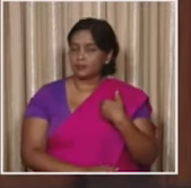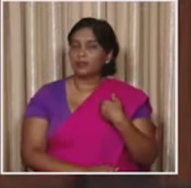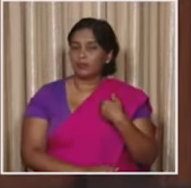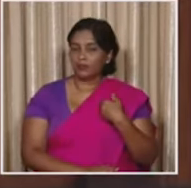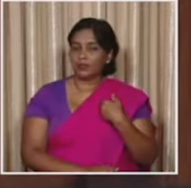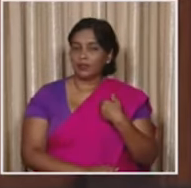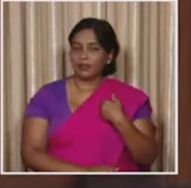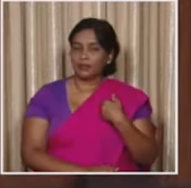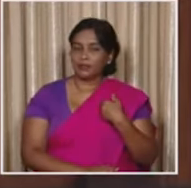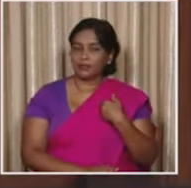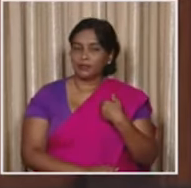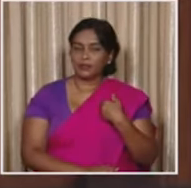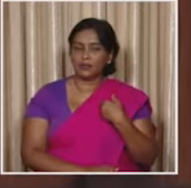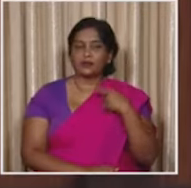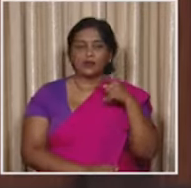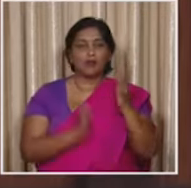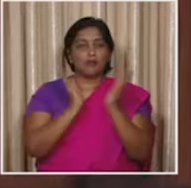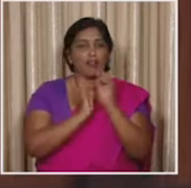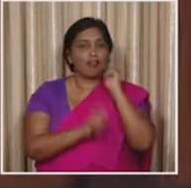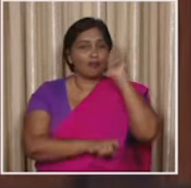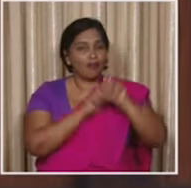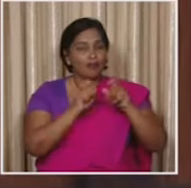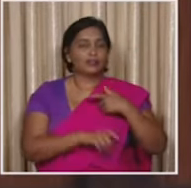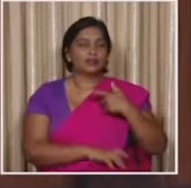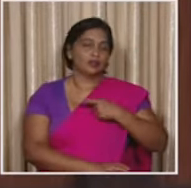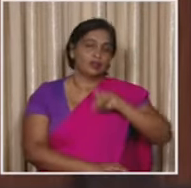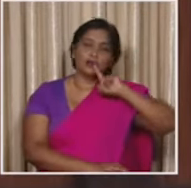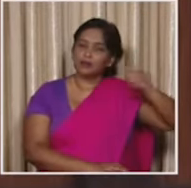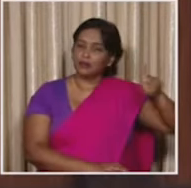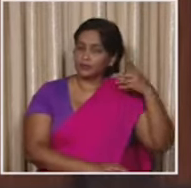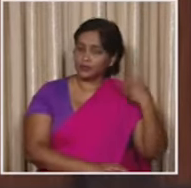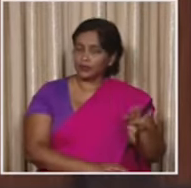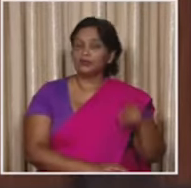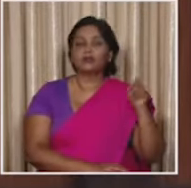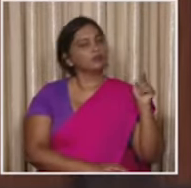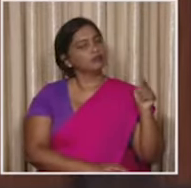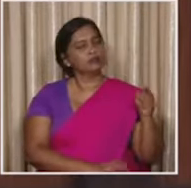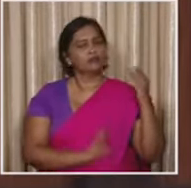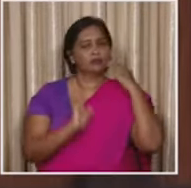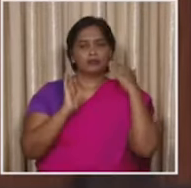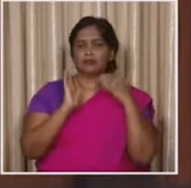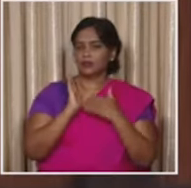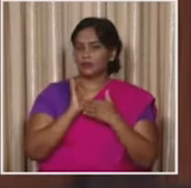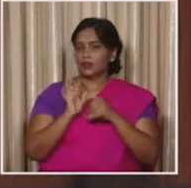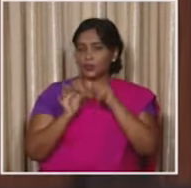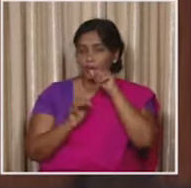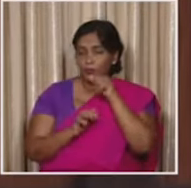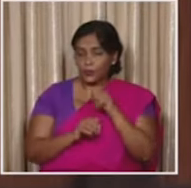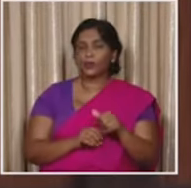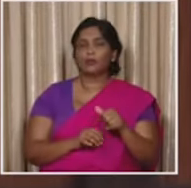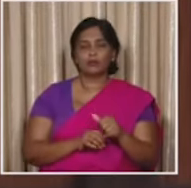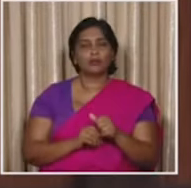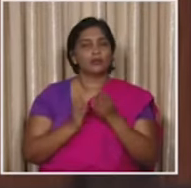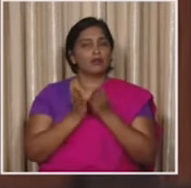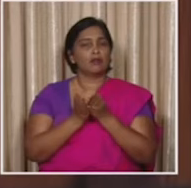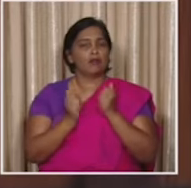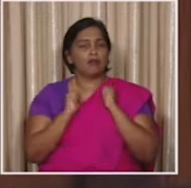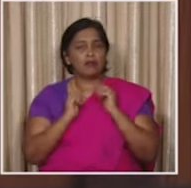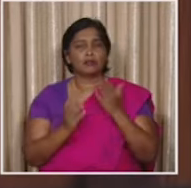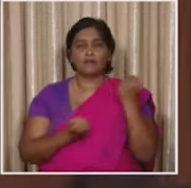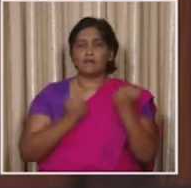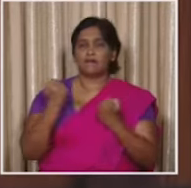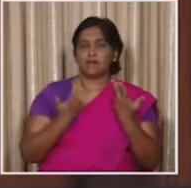அழைக்கும் அழைப்பெடுக்க எடுத்த பொழுது அவர்களுக்கு போதிய அளவு வளங்கள் இல்லை, வாகனங்கள் இல்லை, அவங்கள் வாகனங்கள் இருந்தாலும் வருவதற்குரிய ஊழியர்